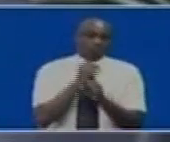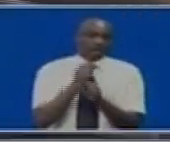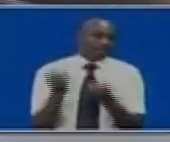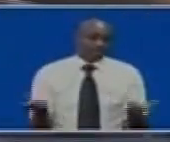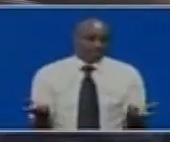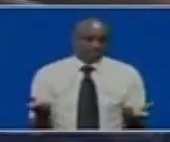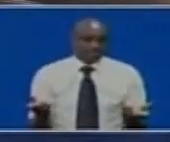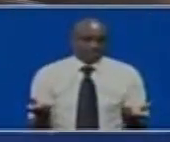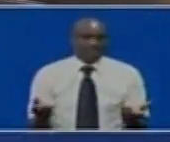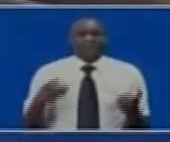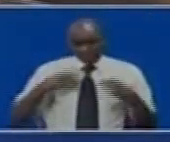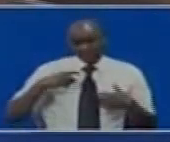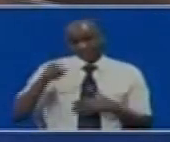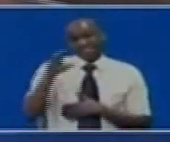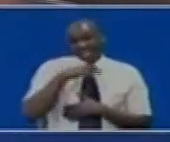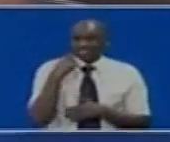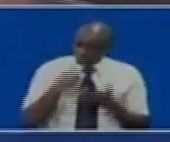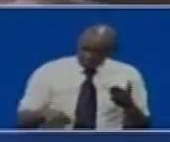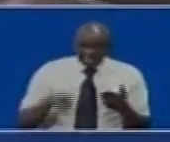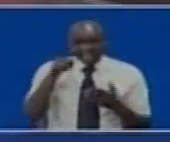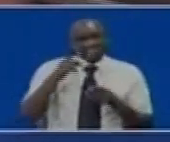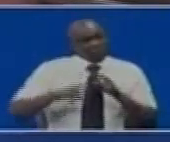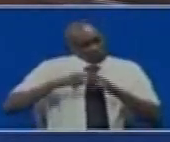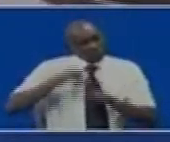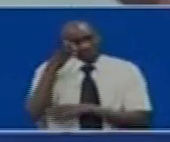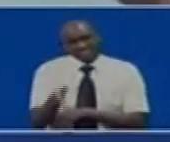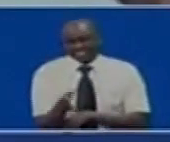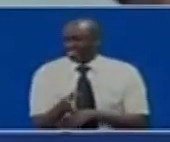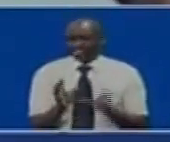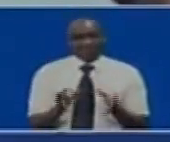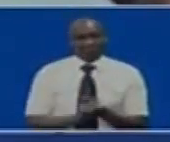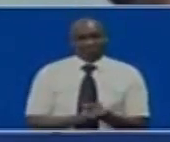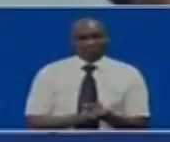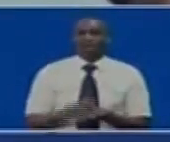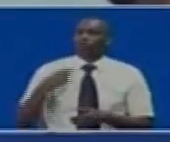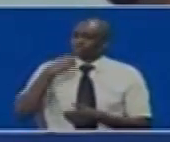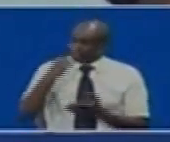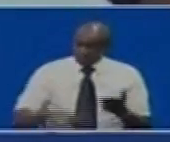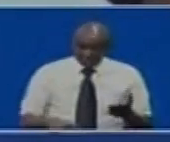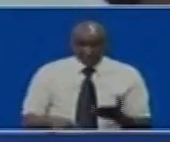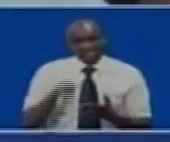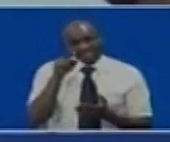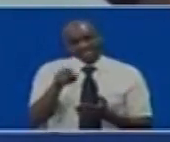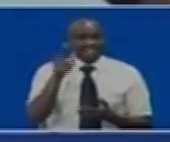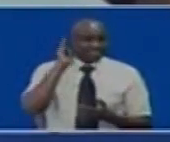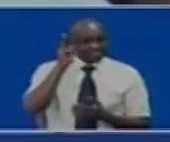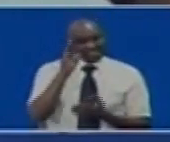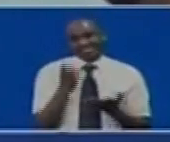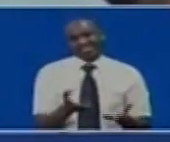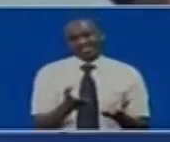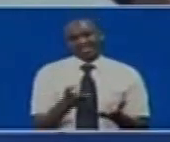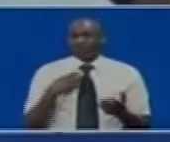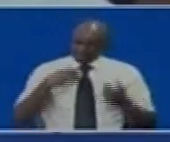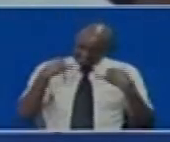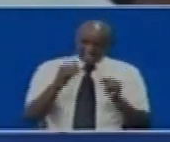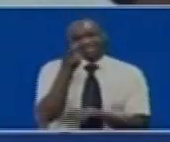contract. Baadhi ya wenyeji wanadhania kuwa kichinjio hicho ni wazo bora. Lakini sisi tunasema government ya Kisii